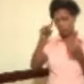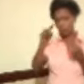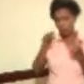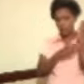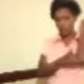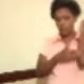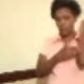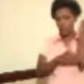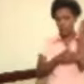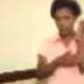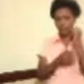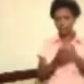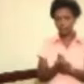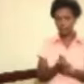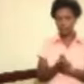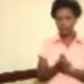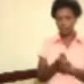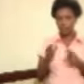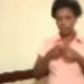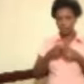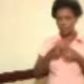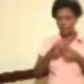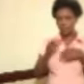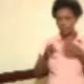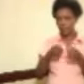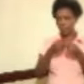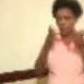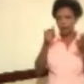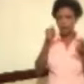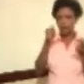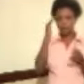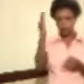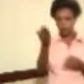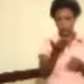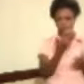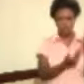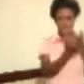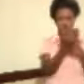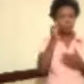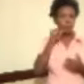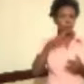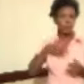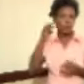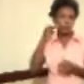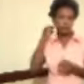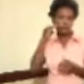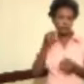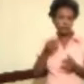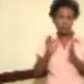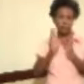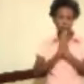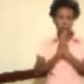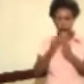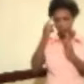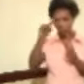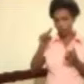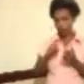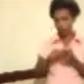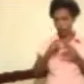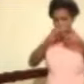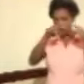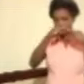femme. Et campagne n'a pas fait pas apparaître. Salut madame Maniga. Et moi, les droits dans le sujet pour me faire nous connaître que